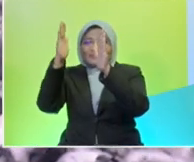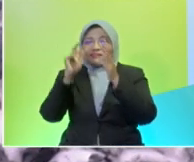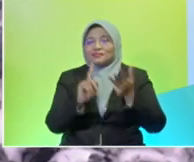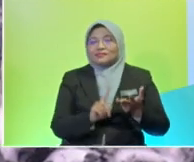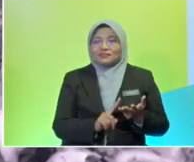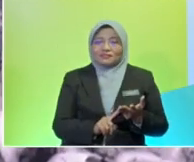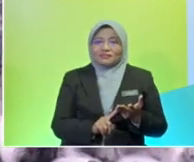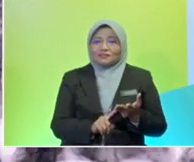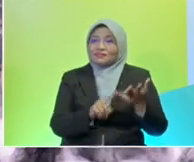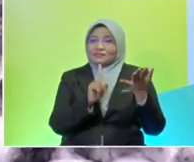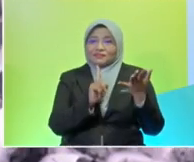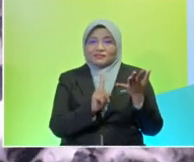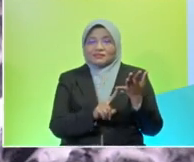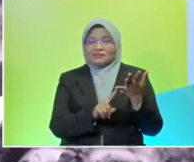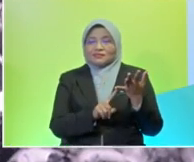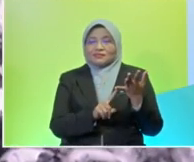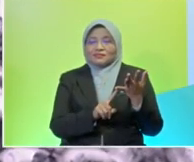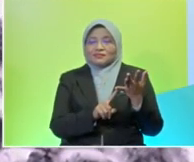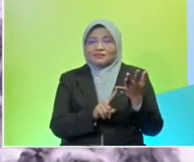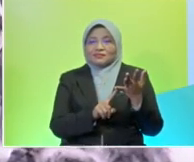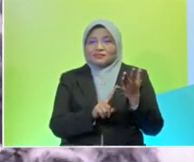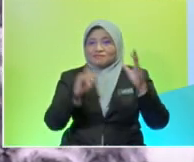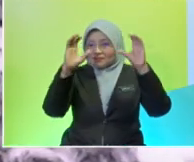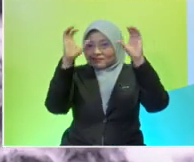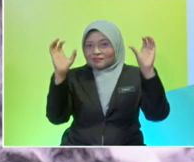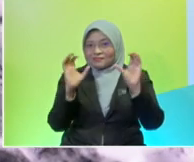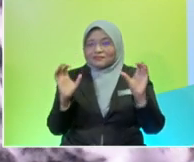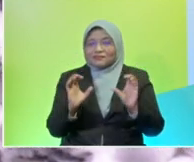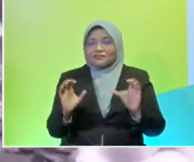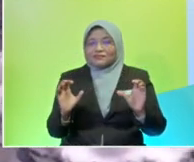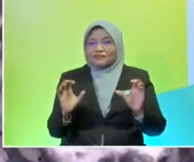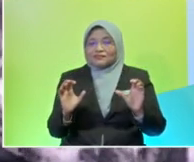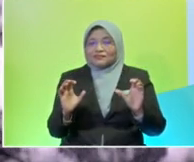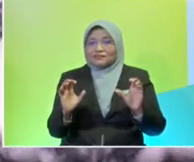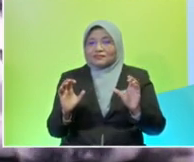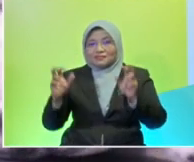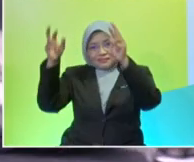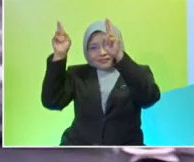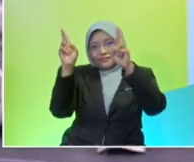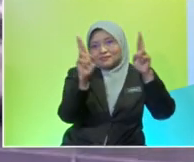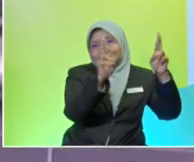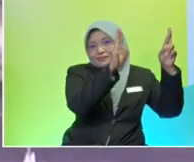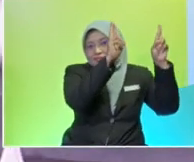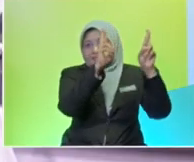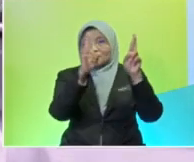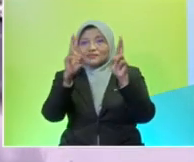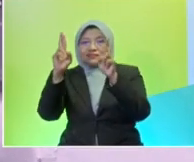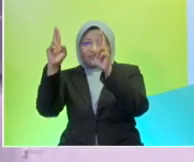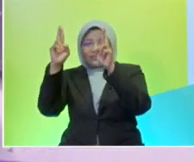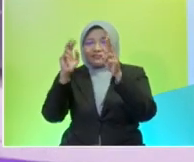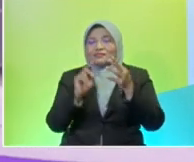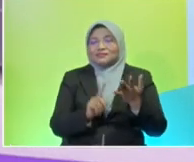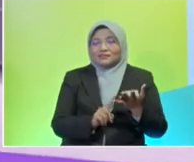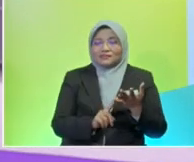dan seterusnya kita juga akan belajar tentang Cuaca ribut ribut